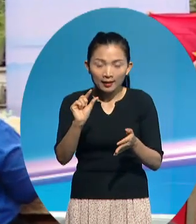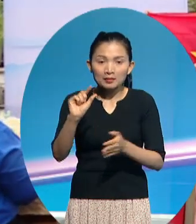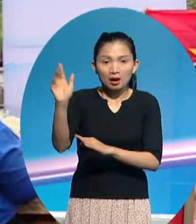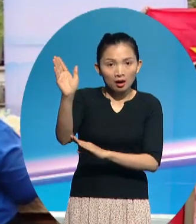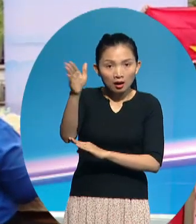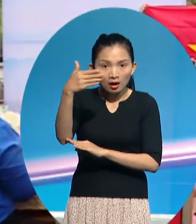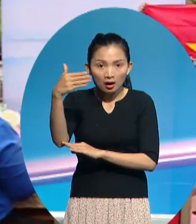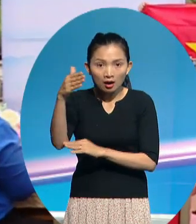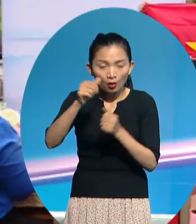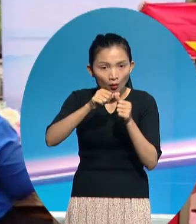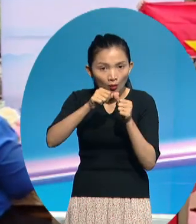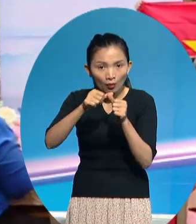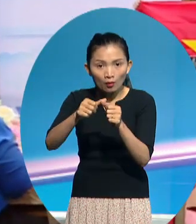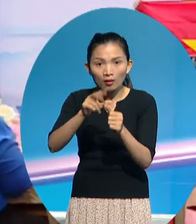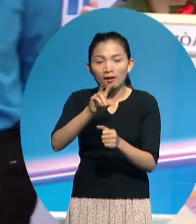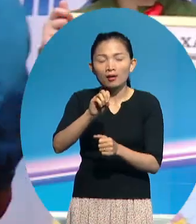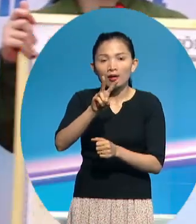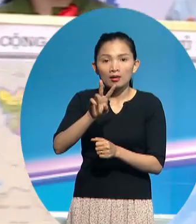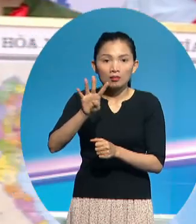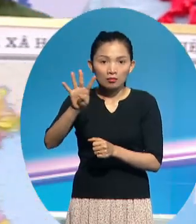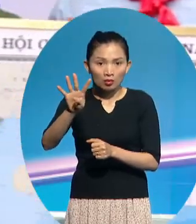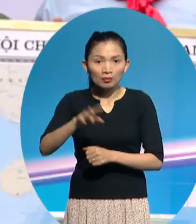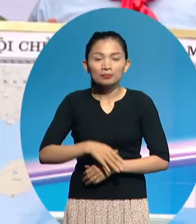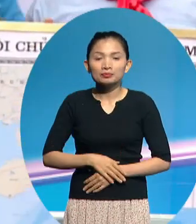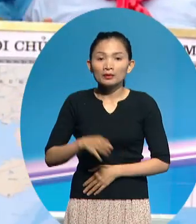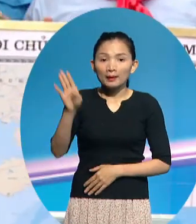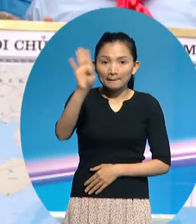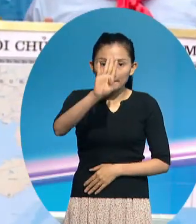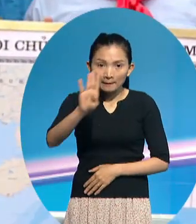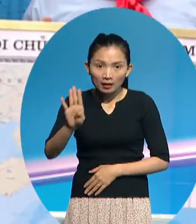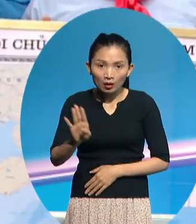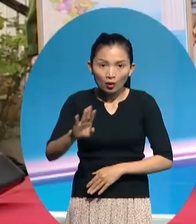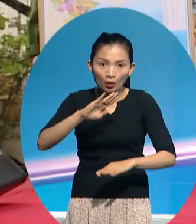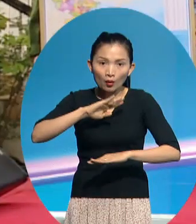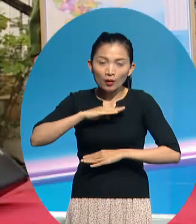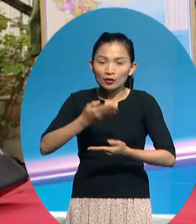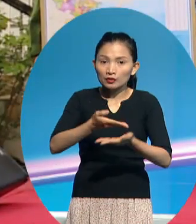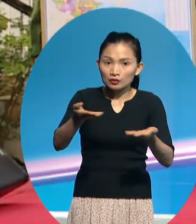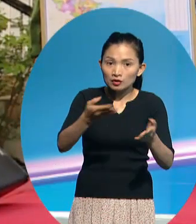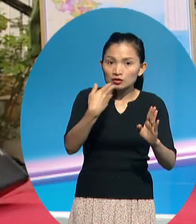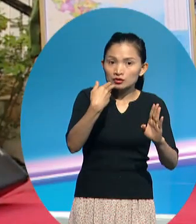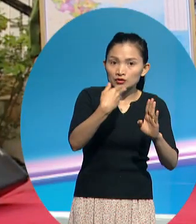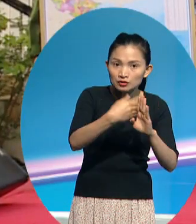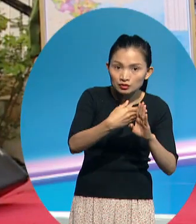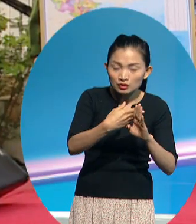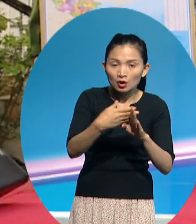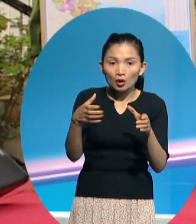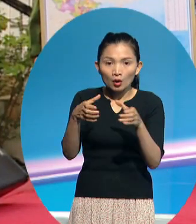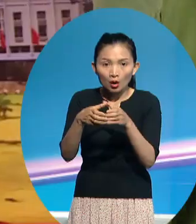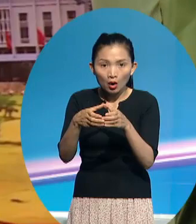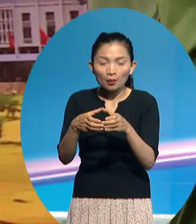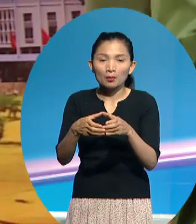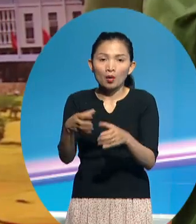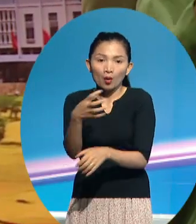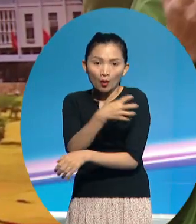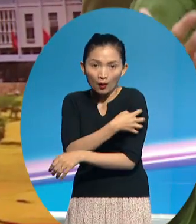trong năm 2024, trao tặng bản đồ cho các cơ sở đoàn và các liên đội trường tiểu học, trung học cơ sở, tổ chức các gian hàng trò chơi